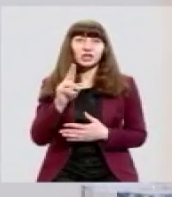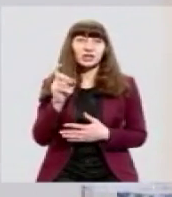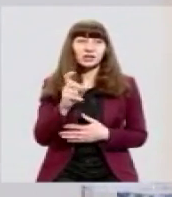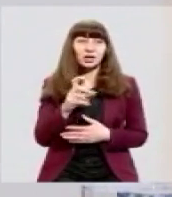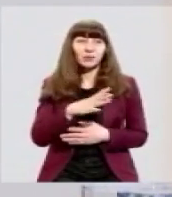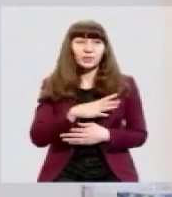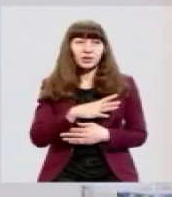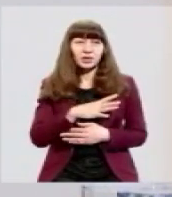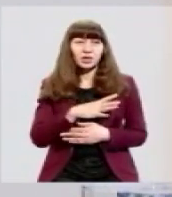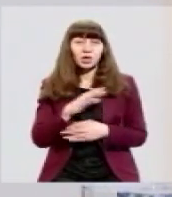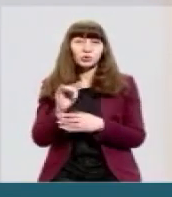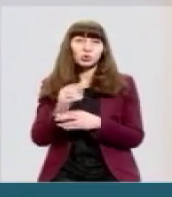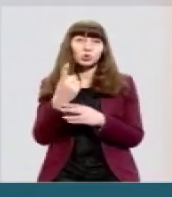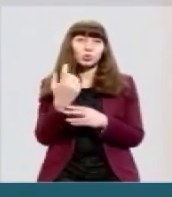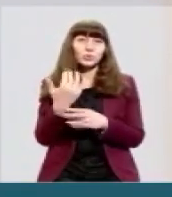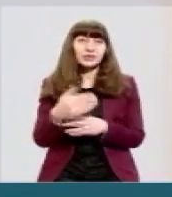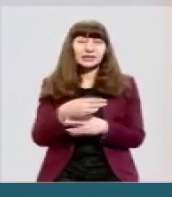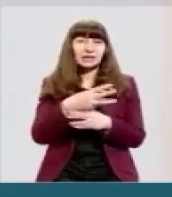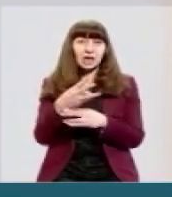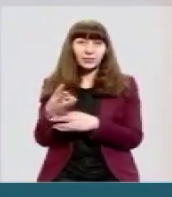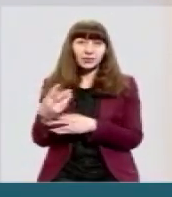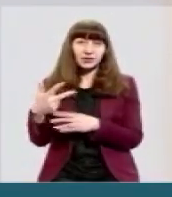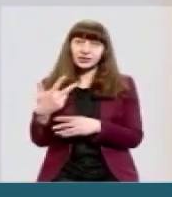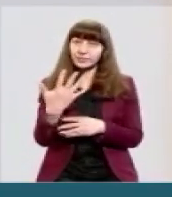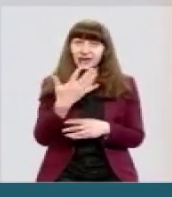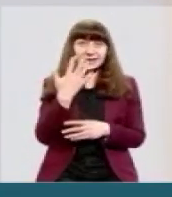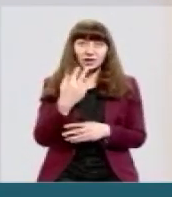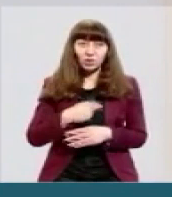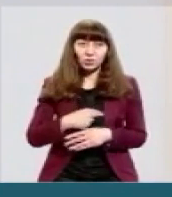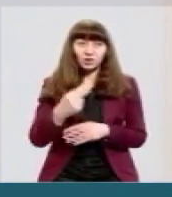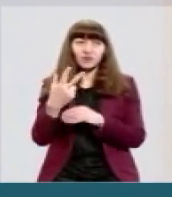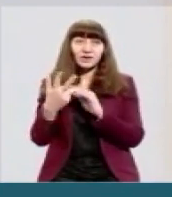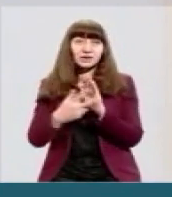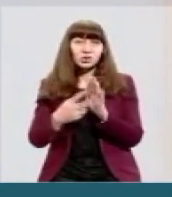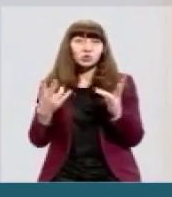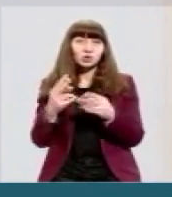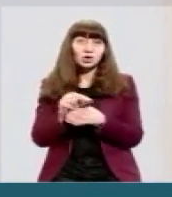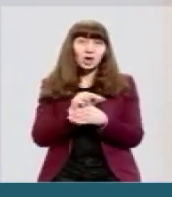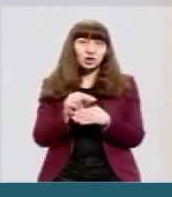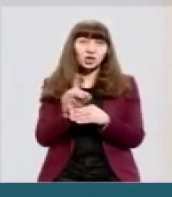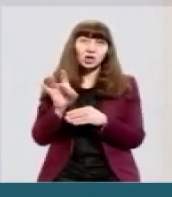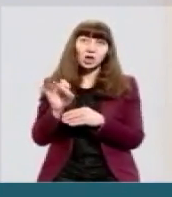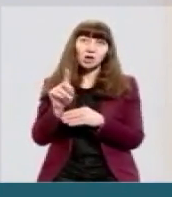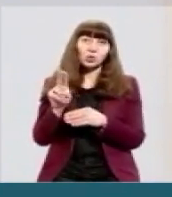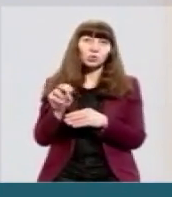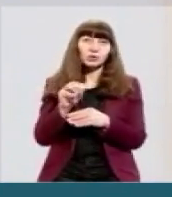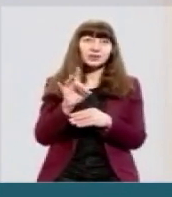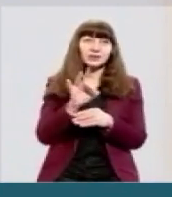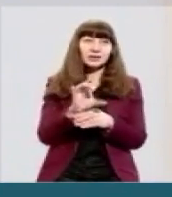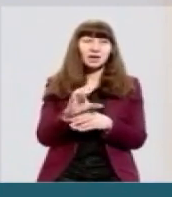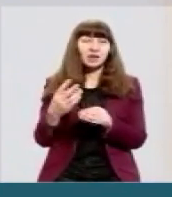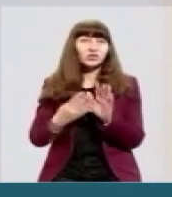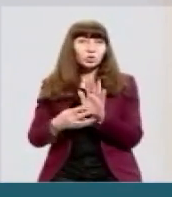выведены 150 камер видеонаблюдения, 35 из них не функционируют, 18 требуют корректировки ракурса направления, 97 работают